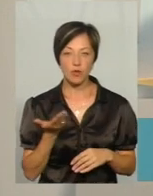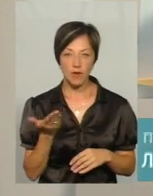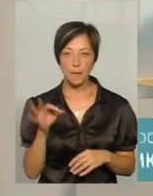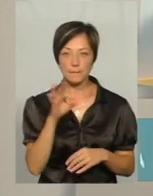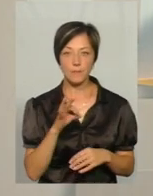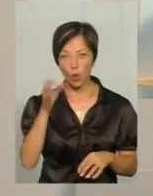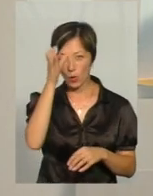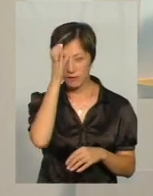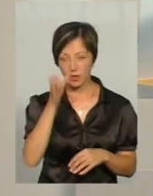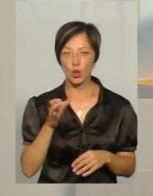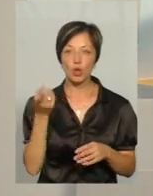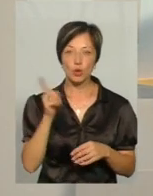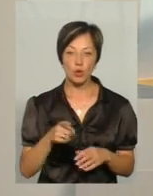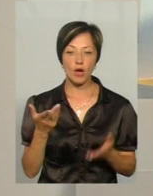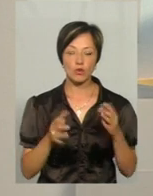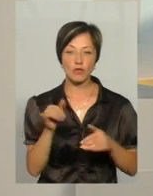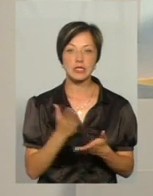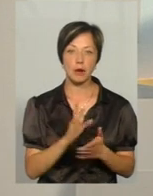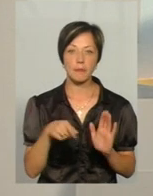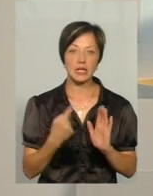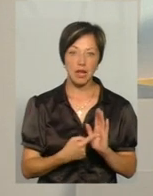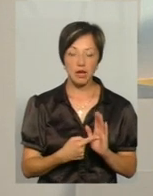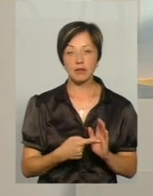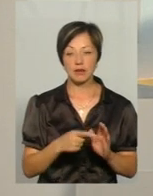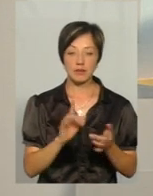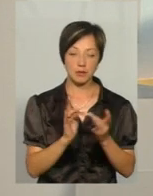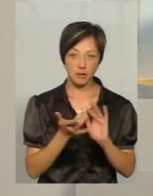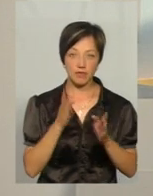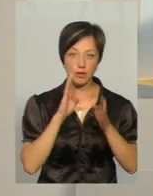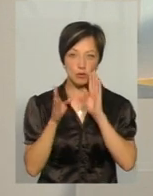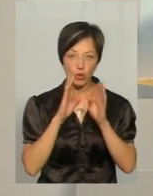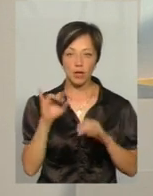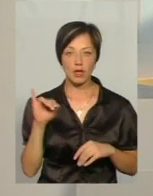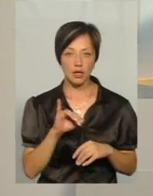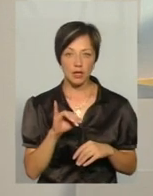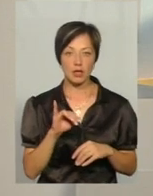про освіту. Тому, якщо у вас є питання, задавайте їх у соцмережі Facebook і